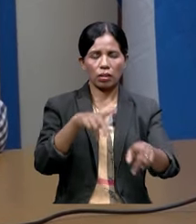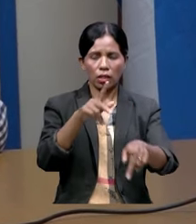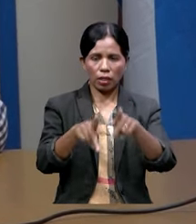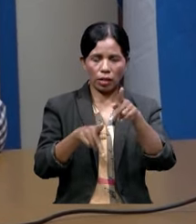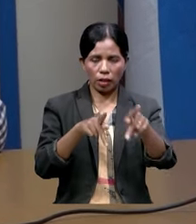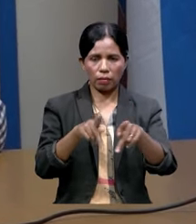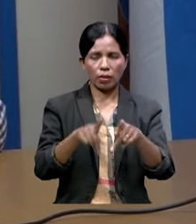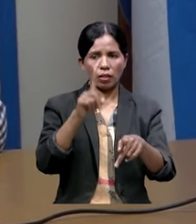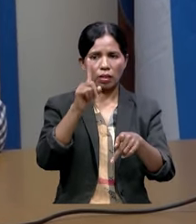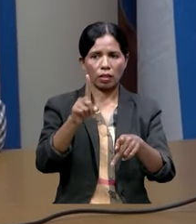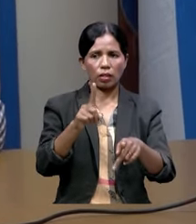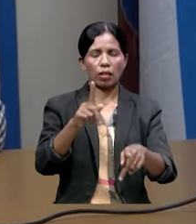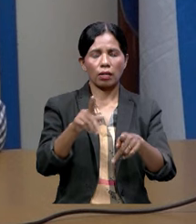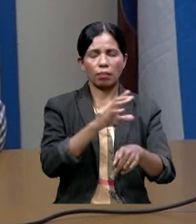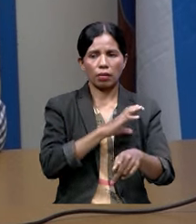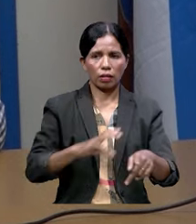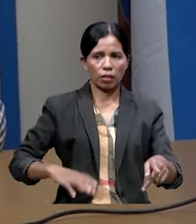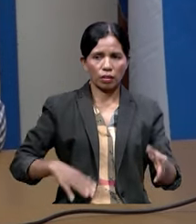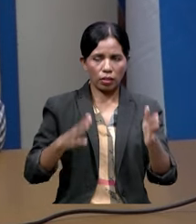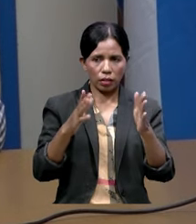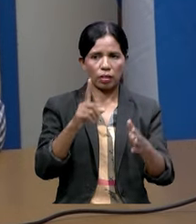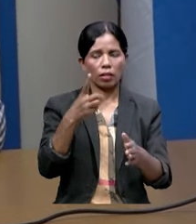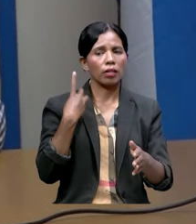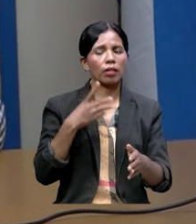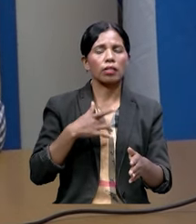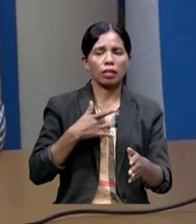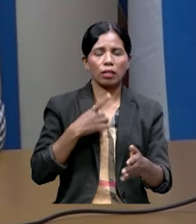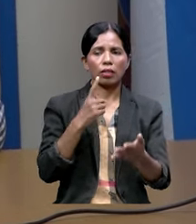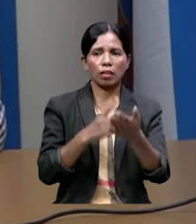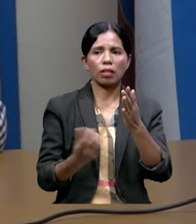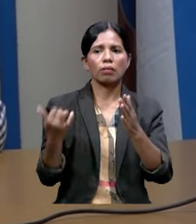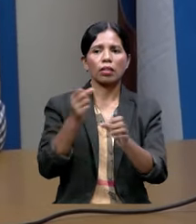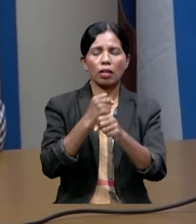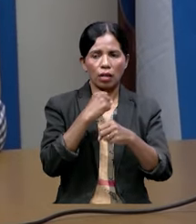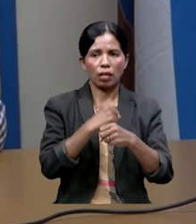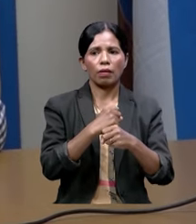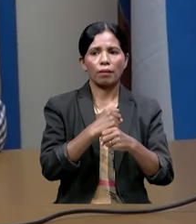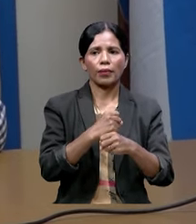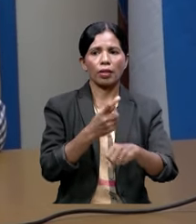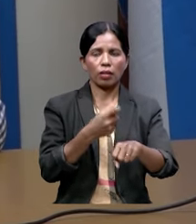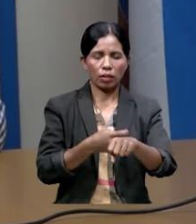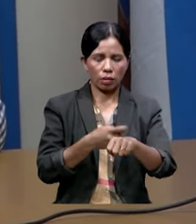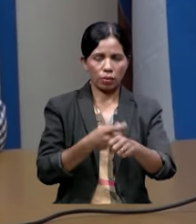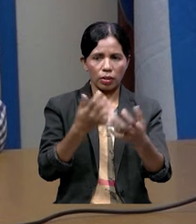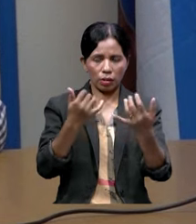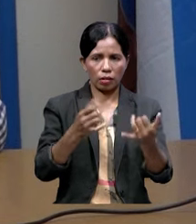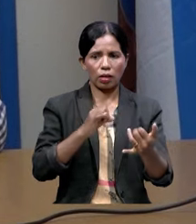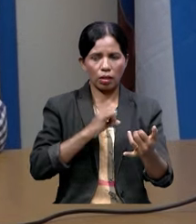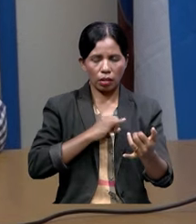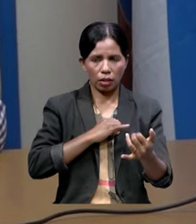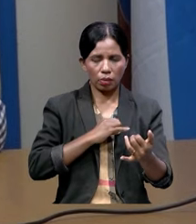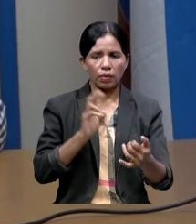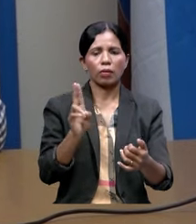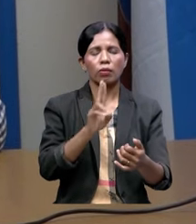ida nuve moz maka ema serami ida ta senti saida maka sira hau i ho sito sau nida ne maka hau moza